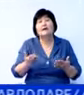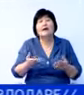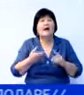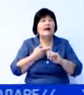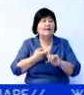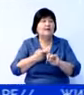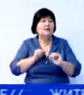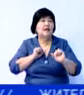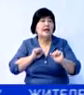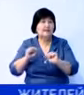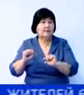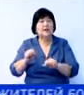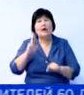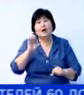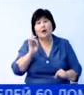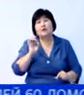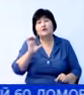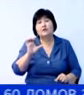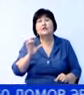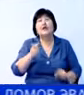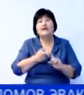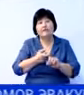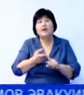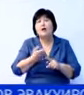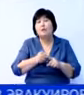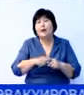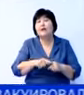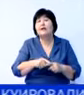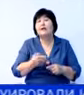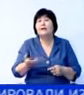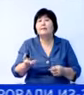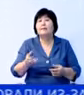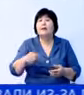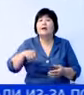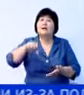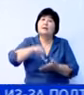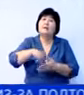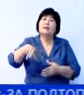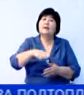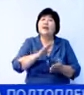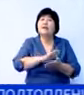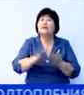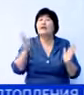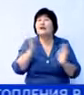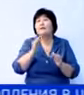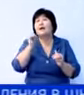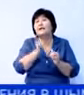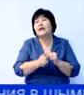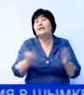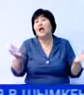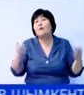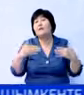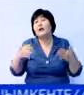вирусным инфекциям, в том числе коронавирусной инфекции. Поэтому пребывание на свежем воздухе, а также частое